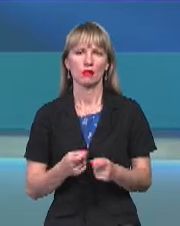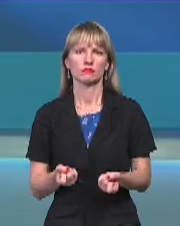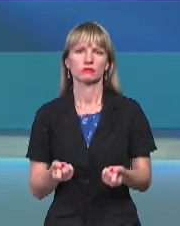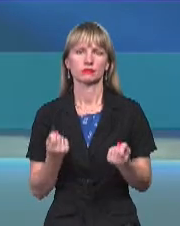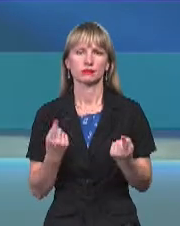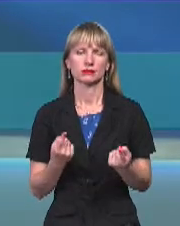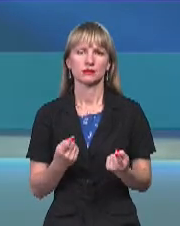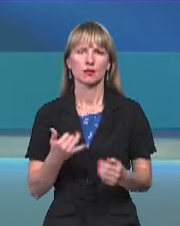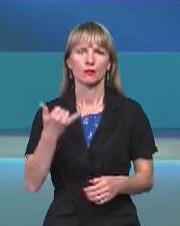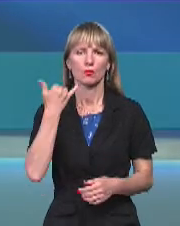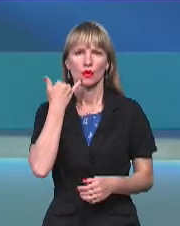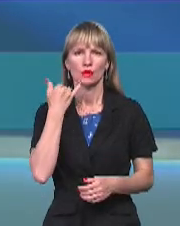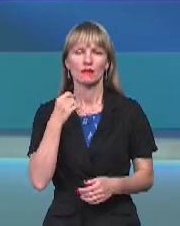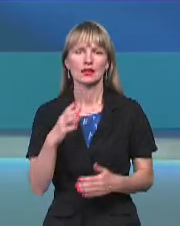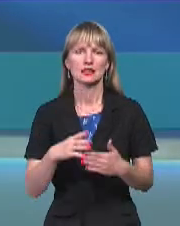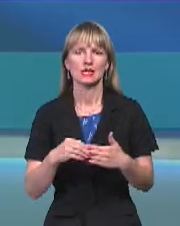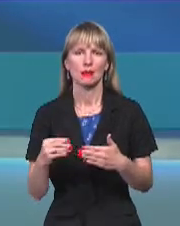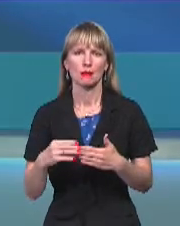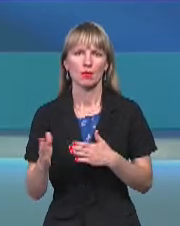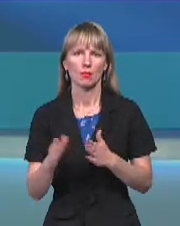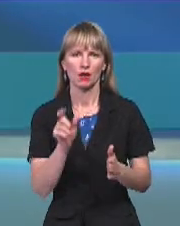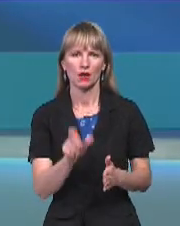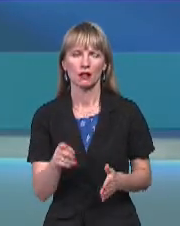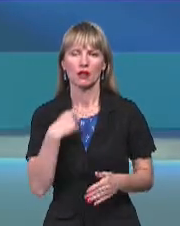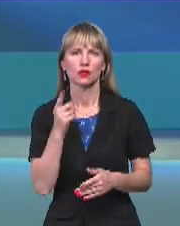Це подзвонили землевпорядники і кажуть, що